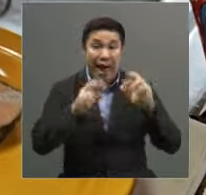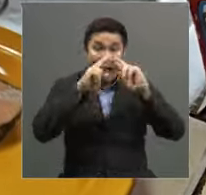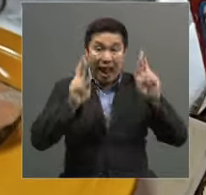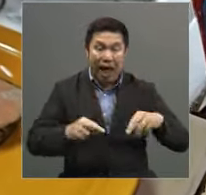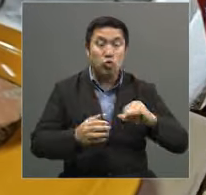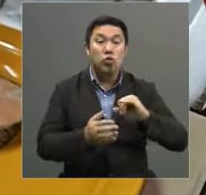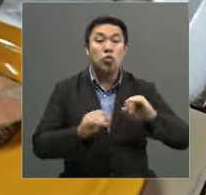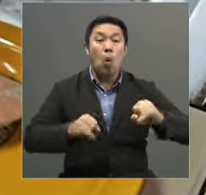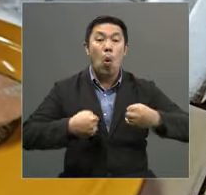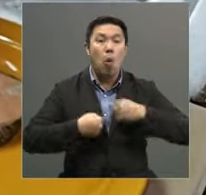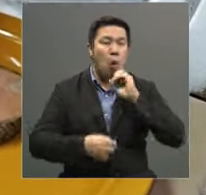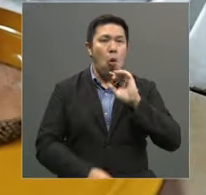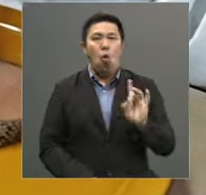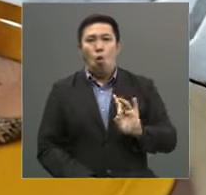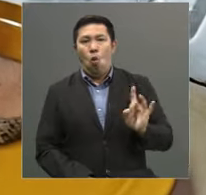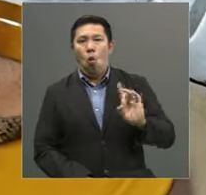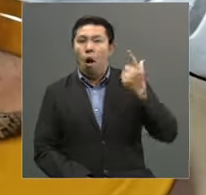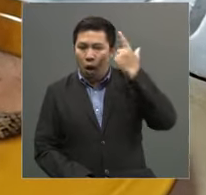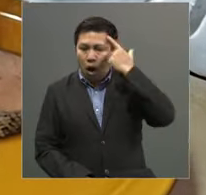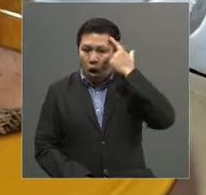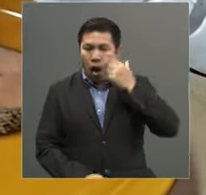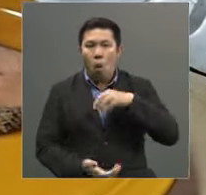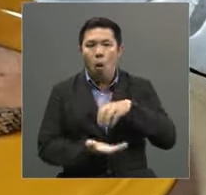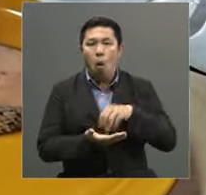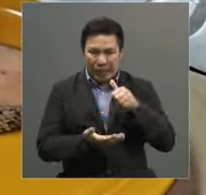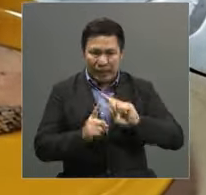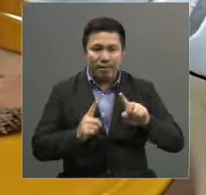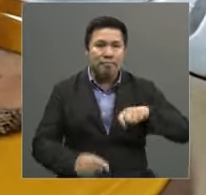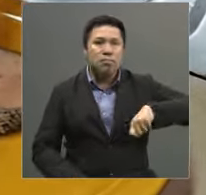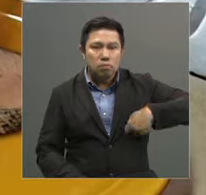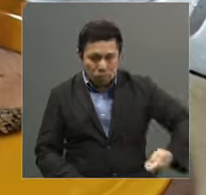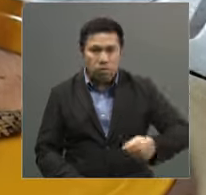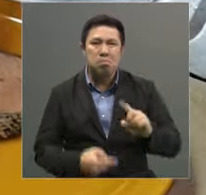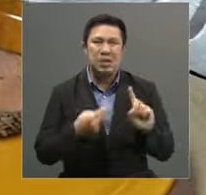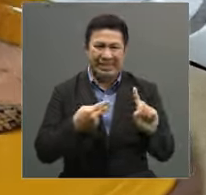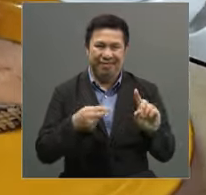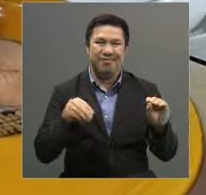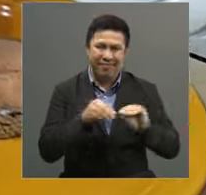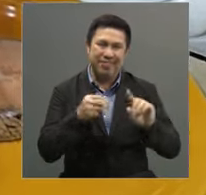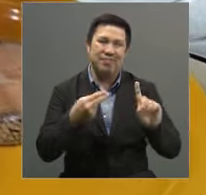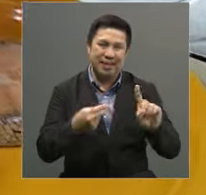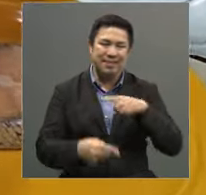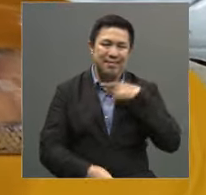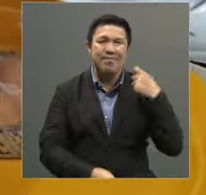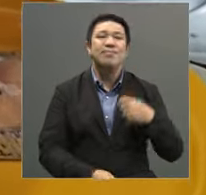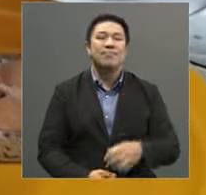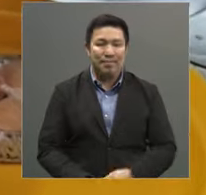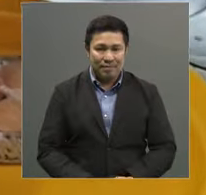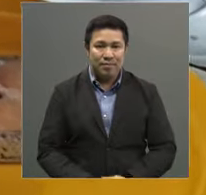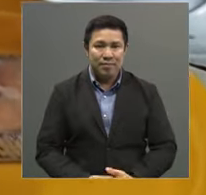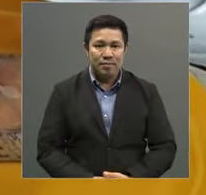ใช้คำว่าแบบนี้นะครับโชคดีที่ยังไหวตัวทันแต่ขนาดโชคดีก็โดนไปเป็นหมื่นเหมือนกันนะคะฟังจากเจ้าของร้านค่ะ